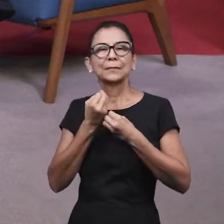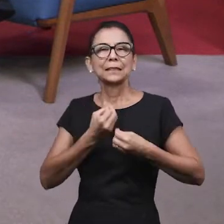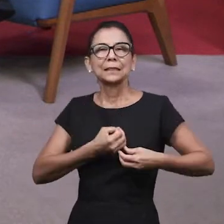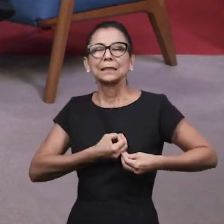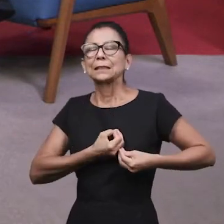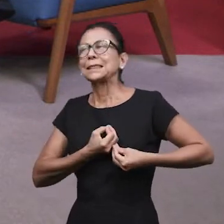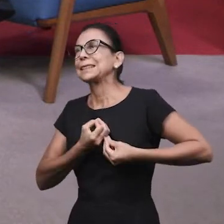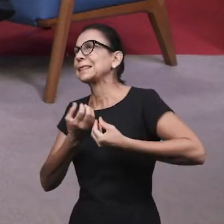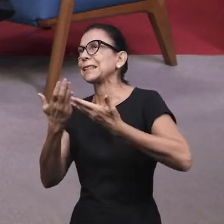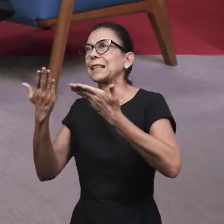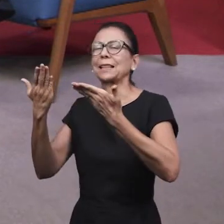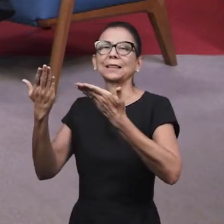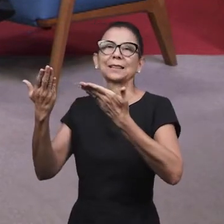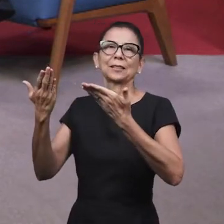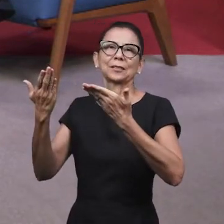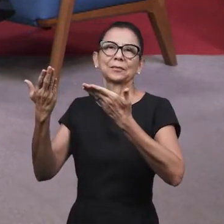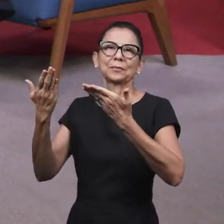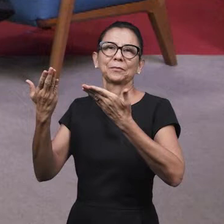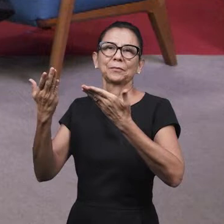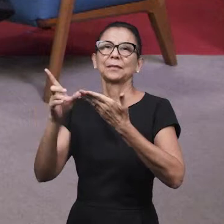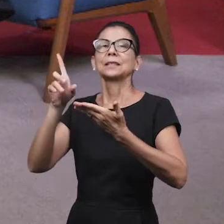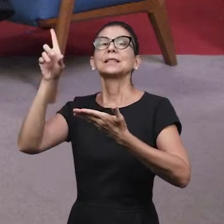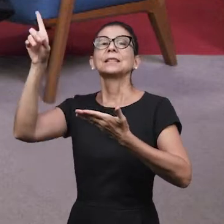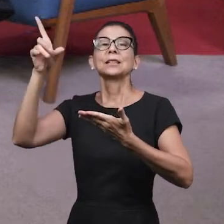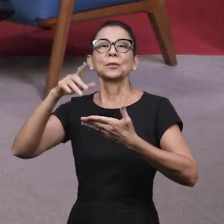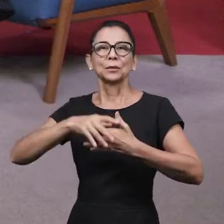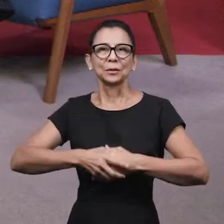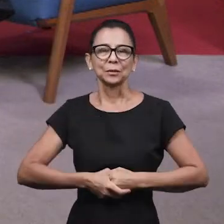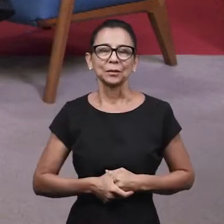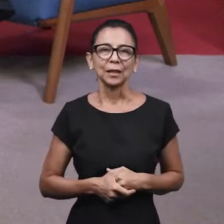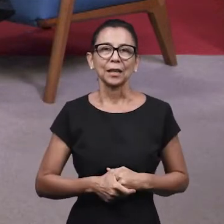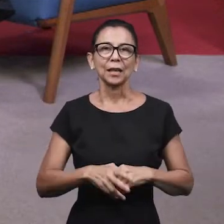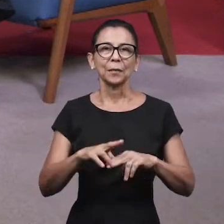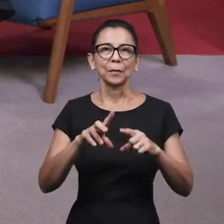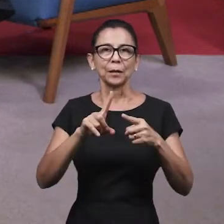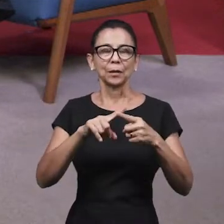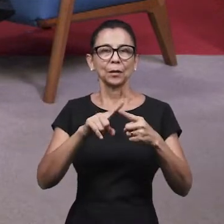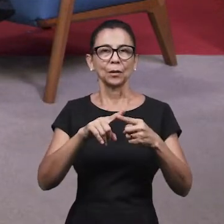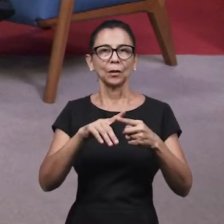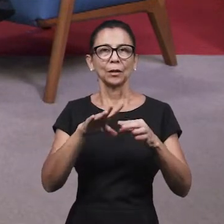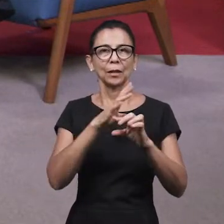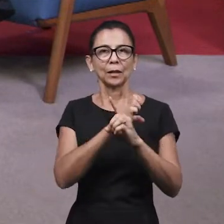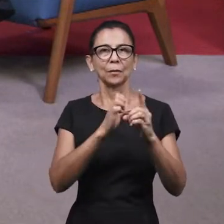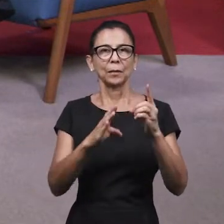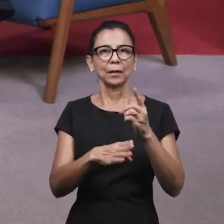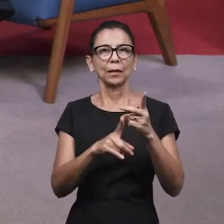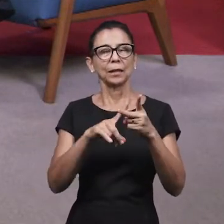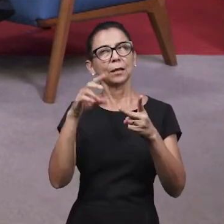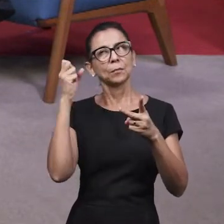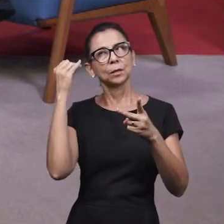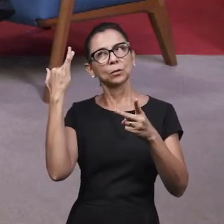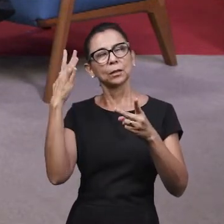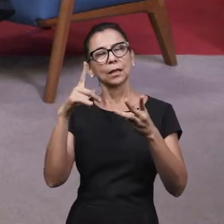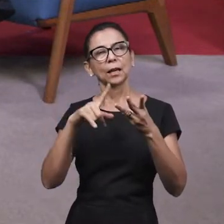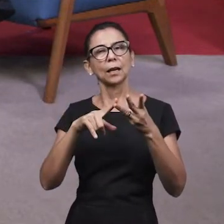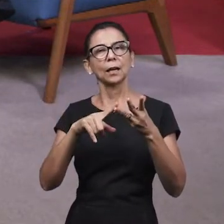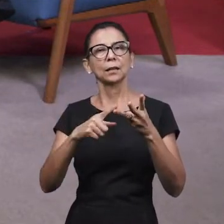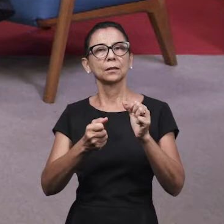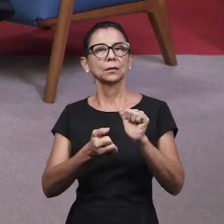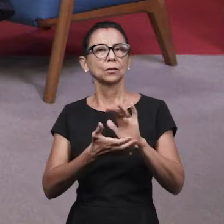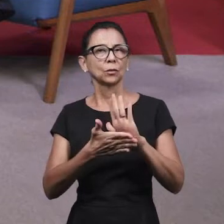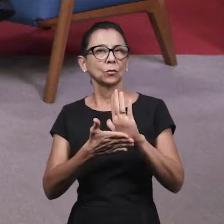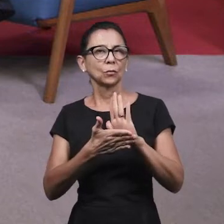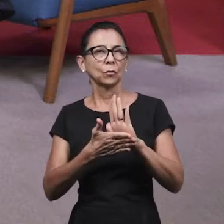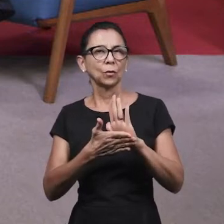on a un cœur euh, donc tourné vers le Seigneur? C'est la doctrine, c'est la prière, la prière